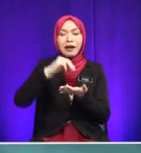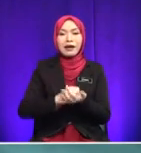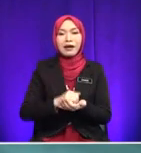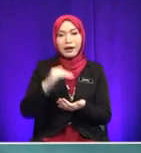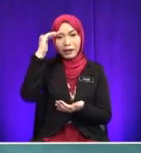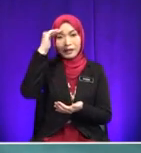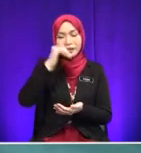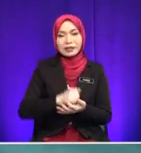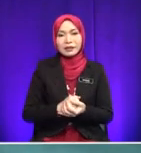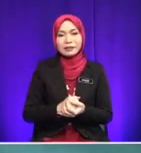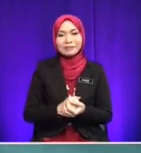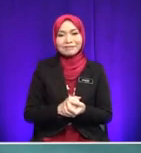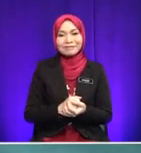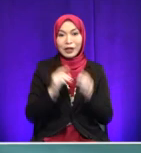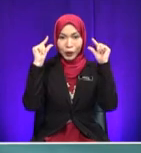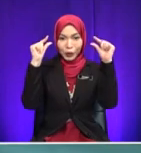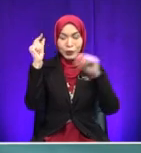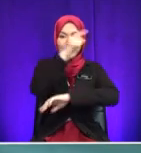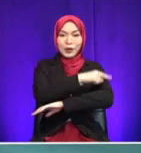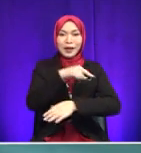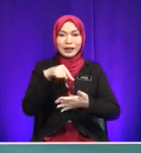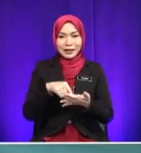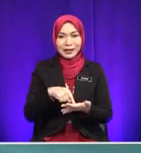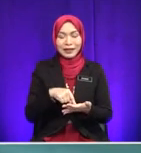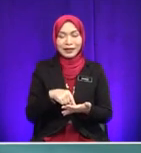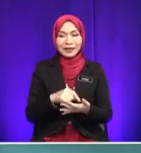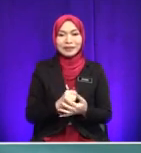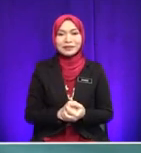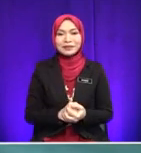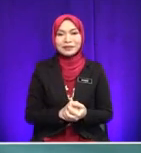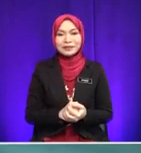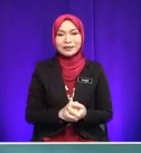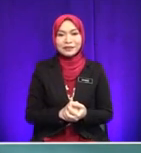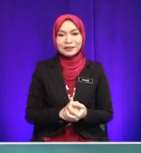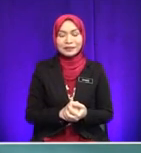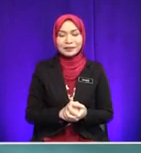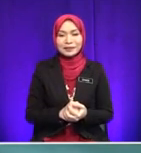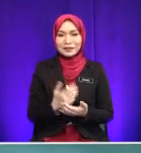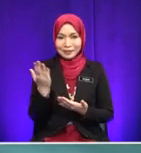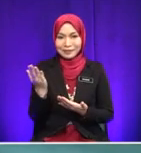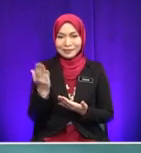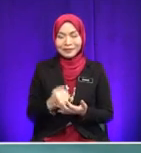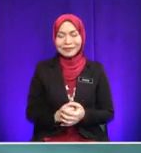Nak tahu siapakah guru yang akan bersama-sama dengan Ria pada hari ini? Ayuh kita saksikan dahulu profil beliau.